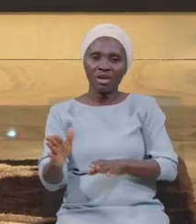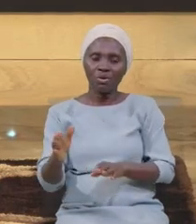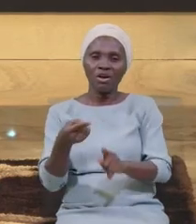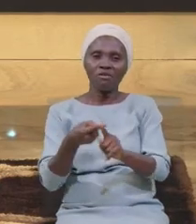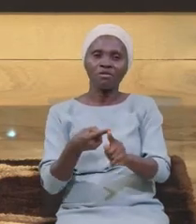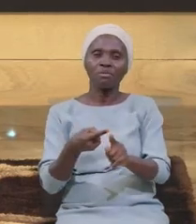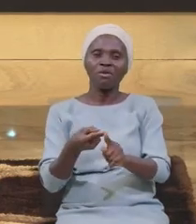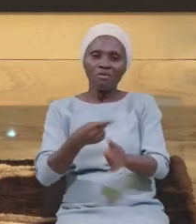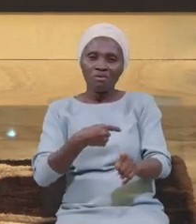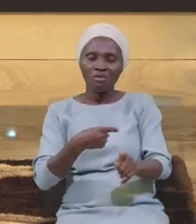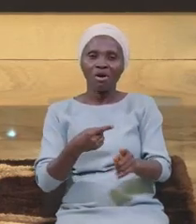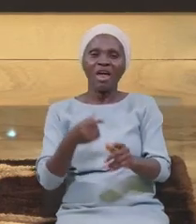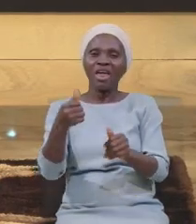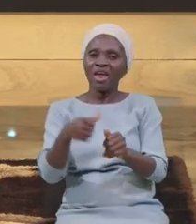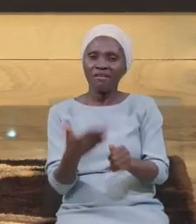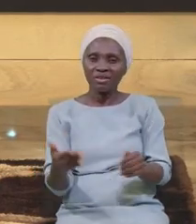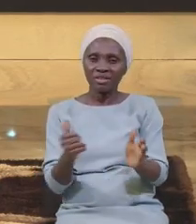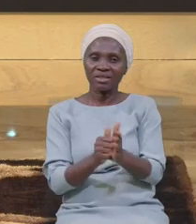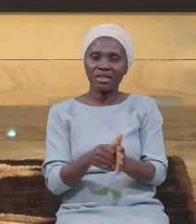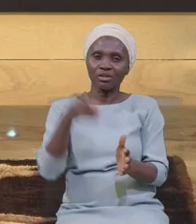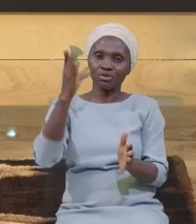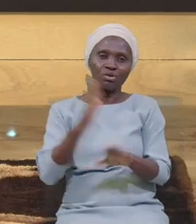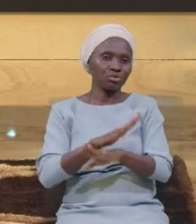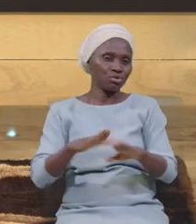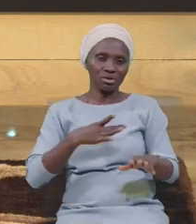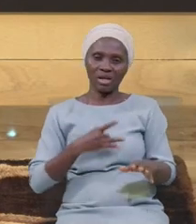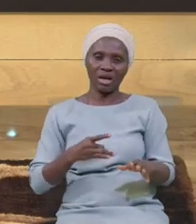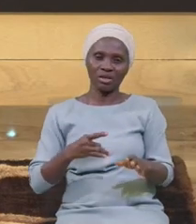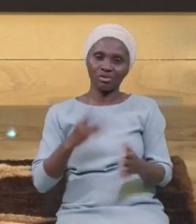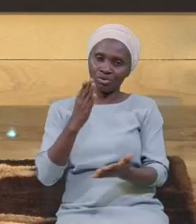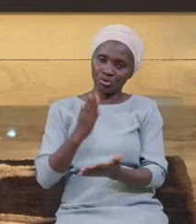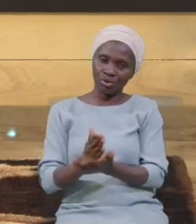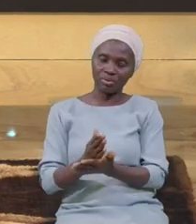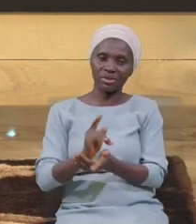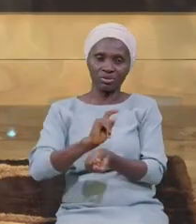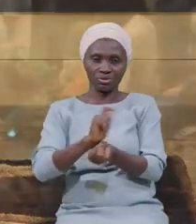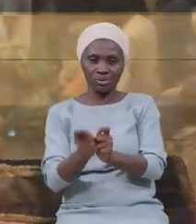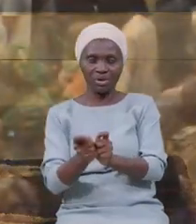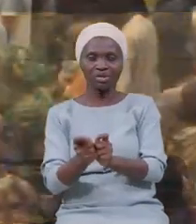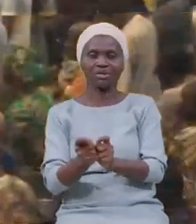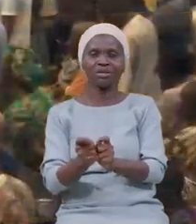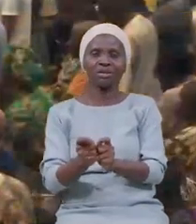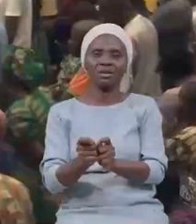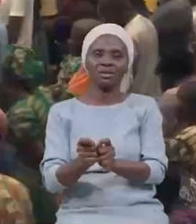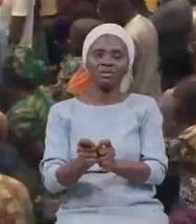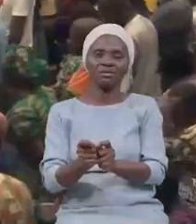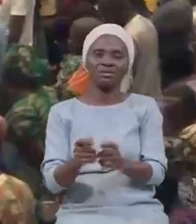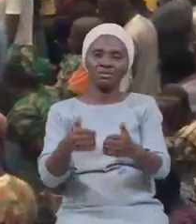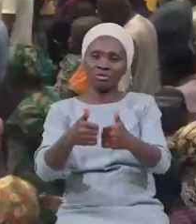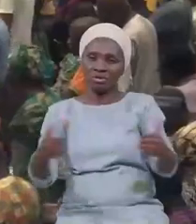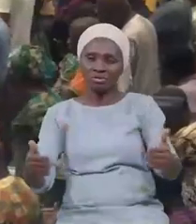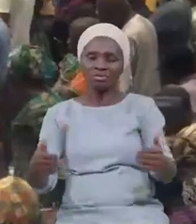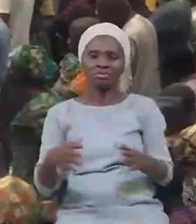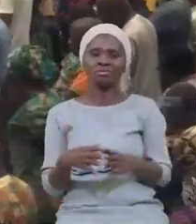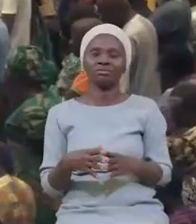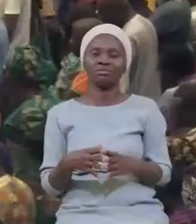tout ce qui énerve Dieu. La repentance, c'est s'écarter de